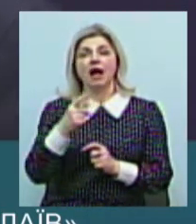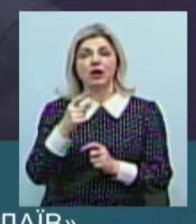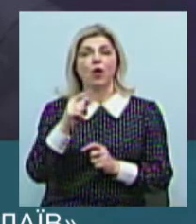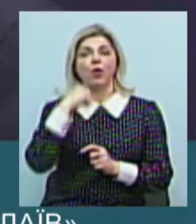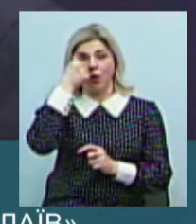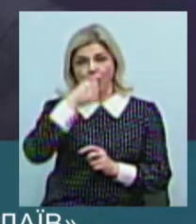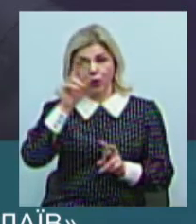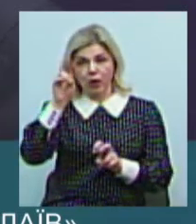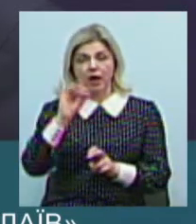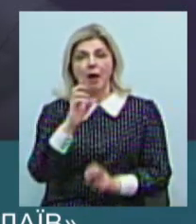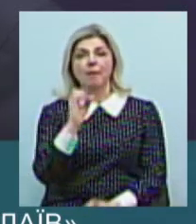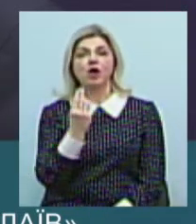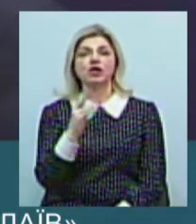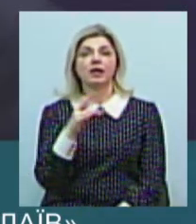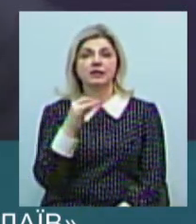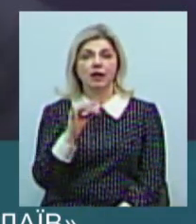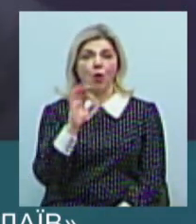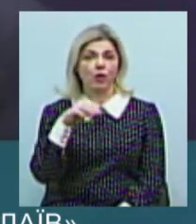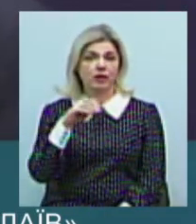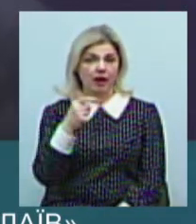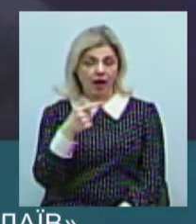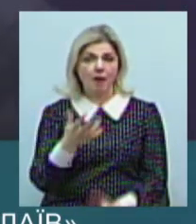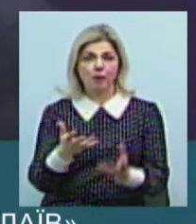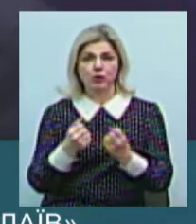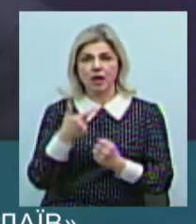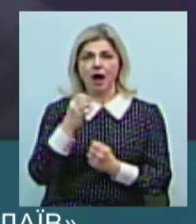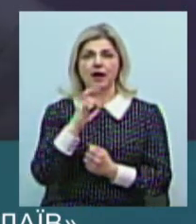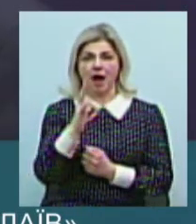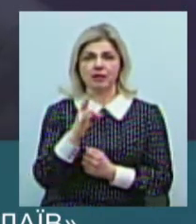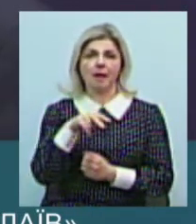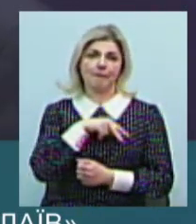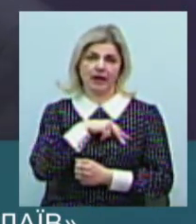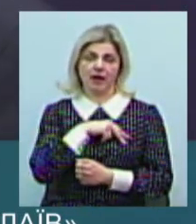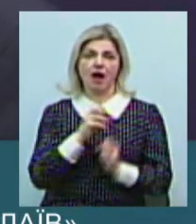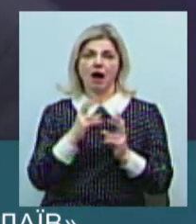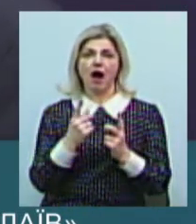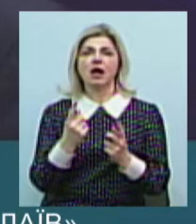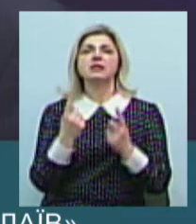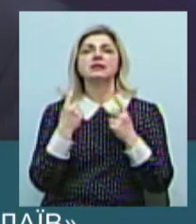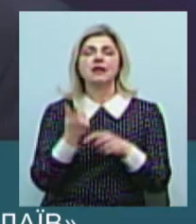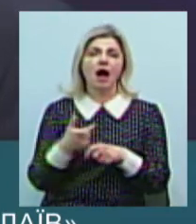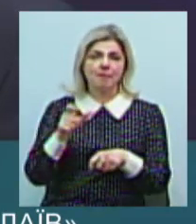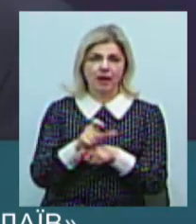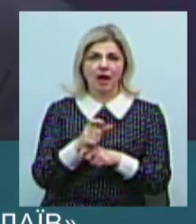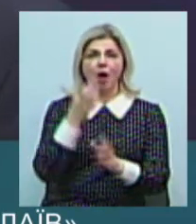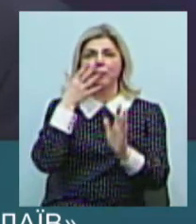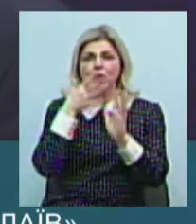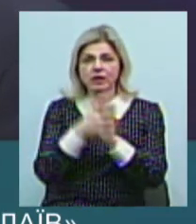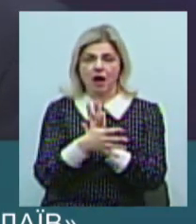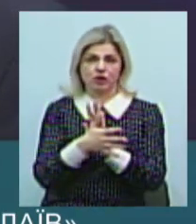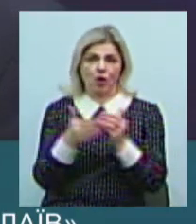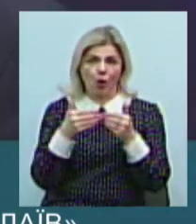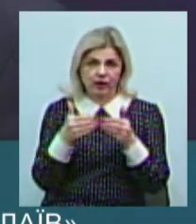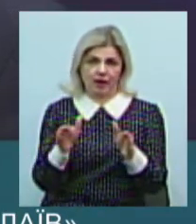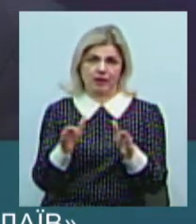Баштанская ЭТГ получила гран-при, как самая прозрачная громада среди объединенных громад вообще